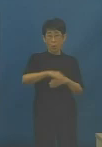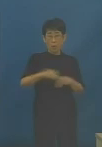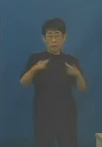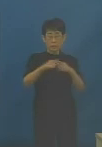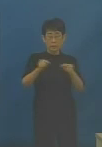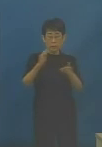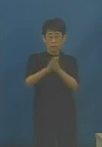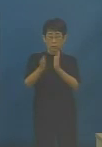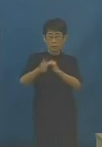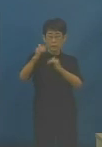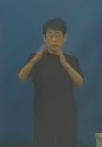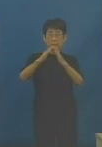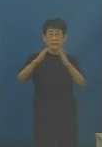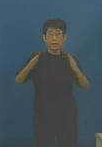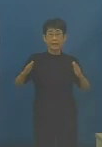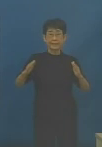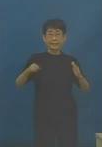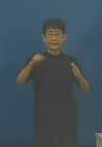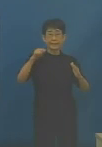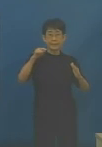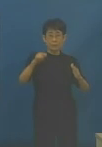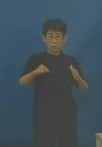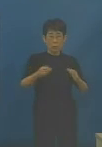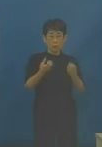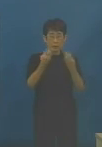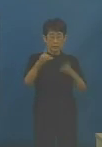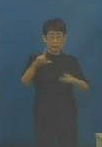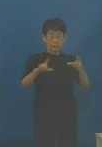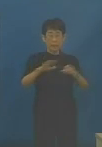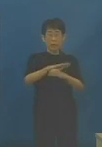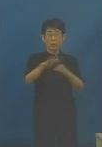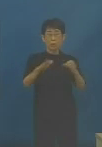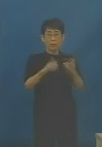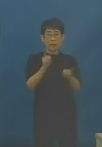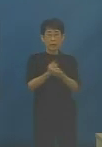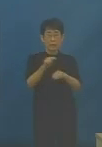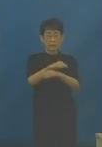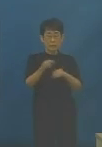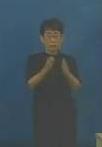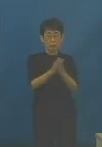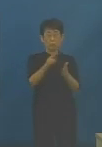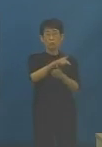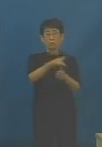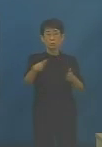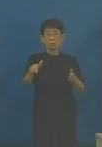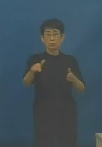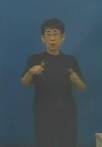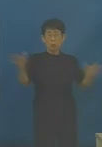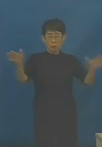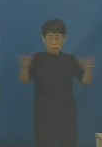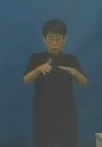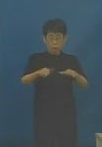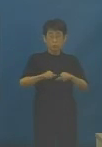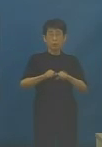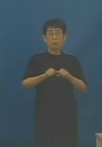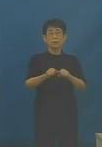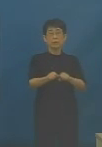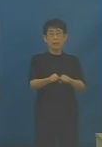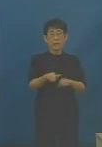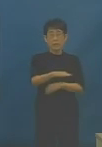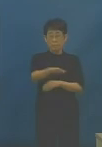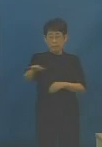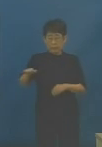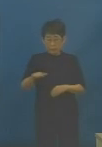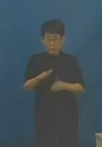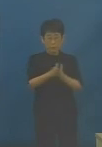知事会議の全国知事会の新型コロナ対策本部を招集をさせていただきまして、皆様の意